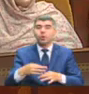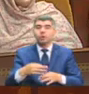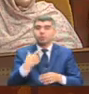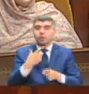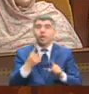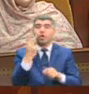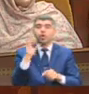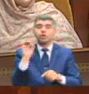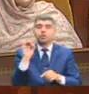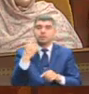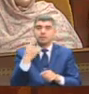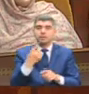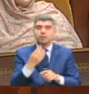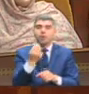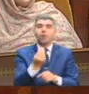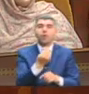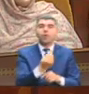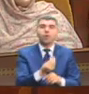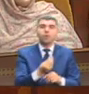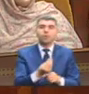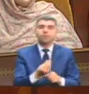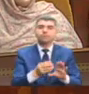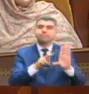هي المعايير وشنو هي